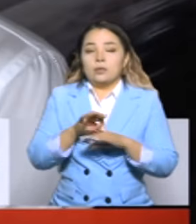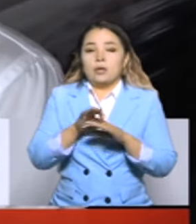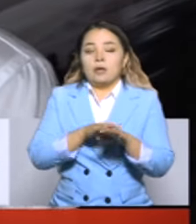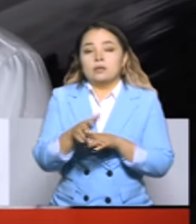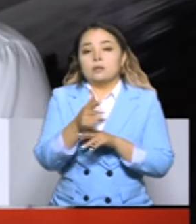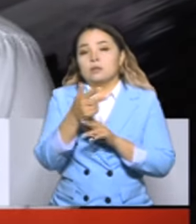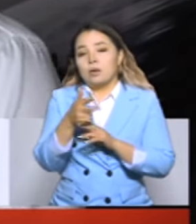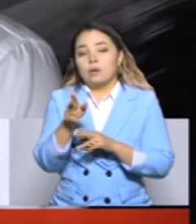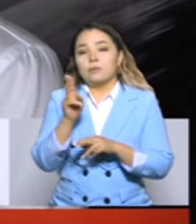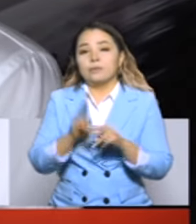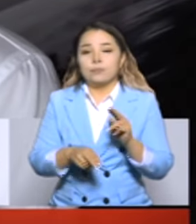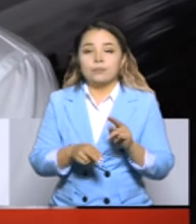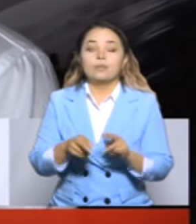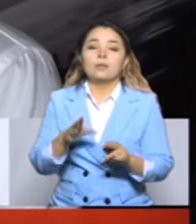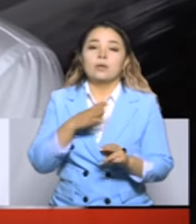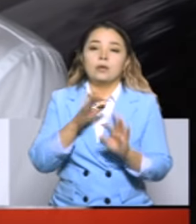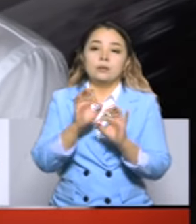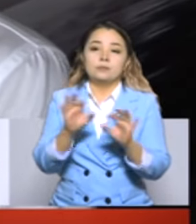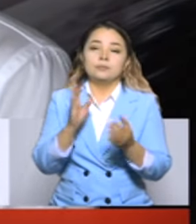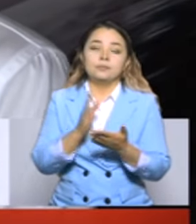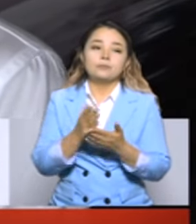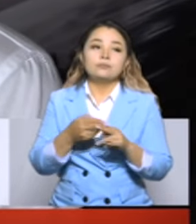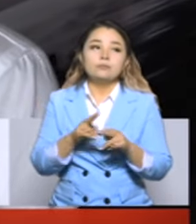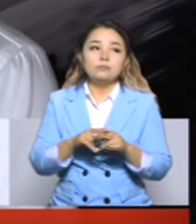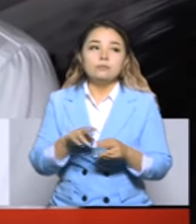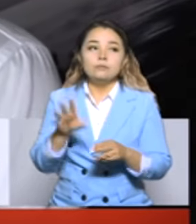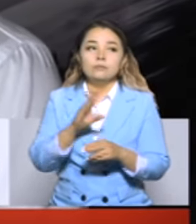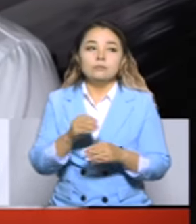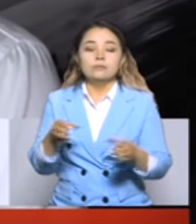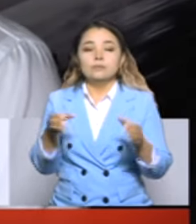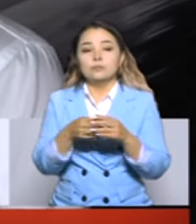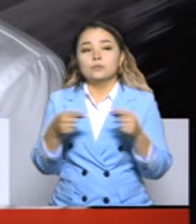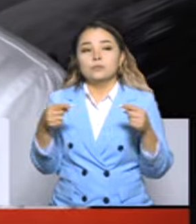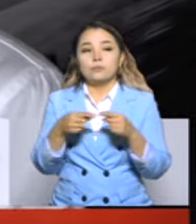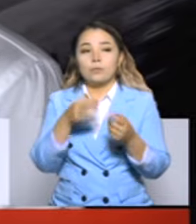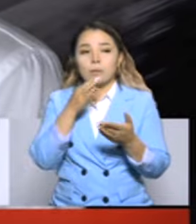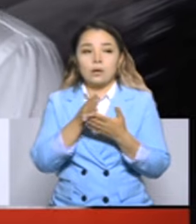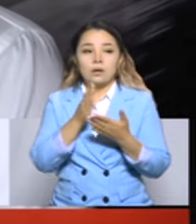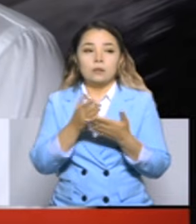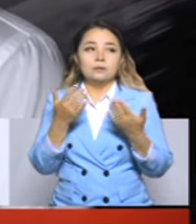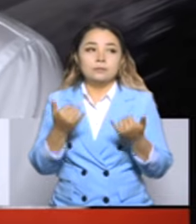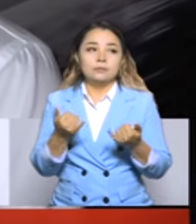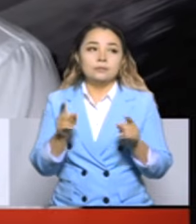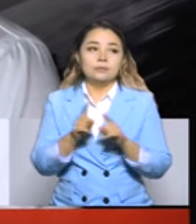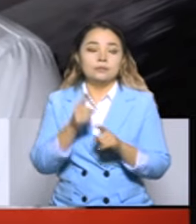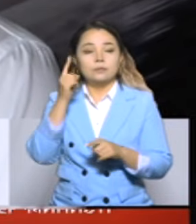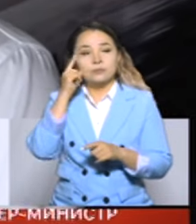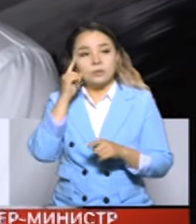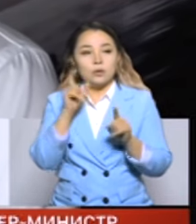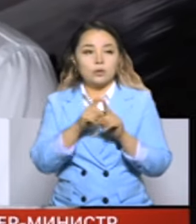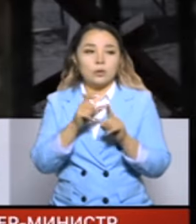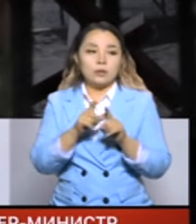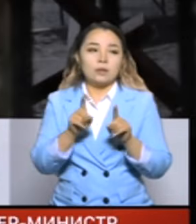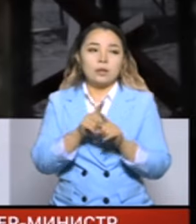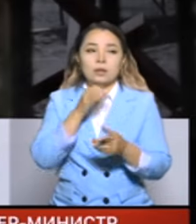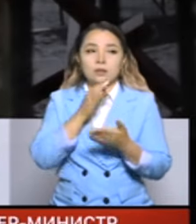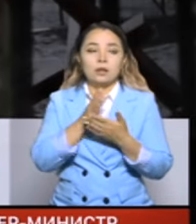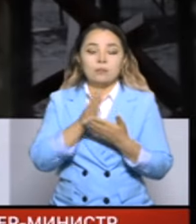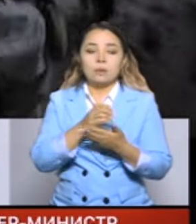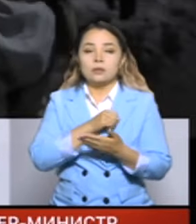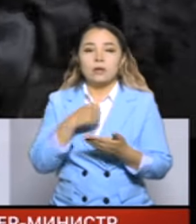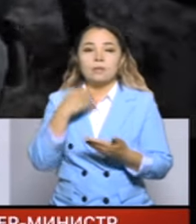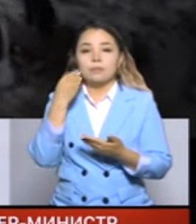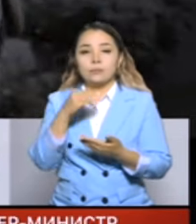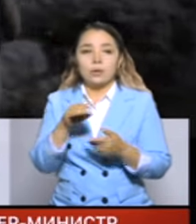Түсірілім біткеннен кейін шырмеде өзіңіз айтқанда дөп түсіп тұрсыз. Әттегенай мына жер былай болу керек деген сияқты ойлар мазалайды. Десе де ең